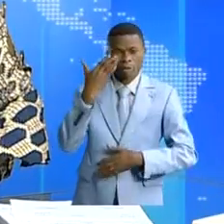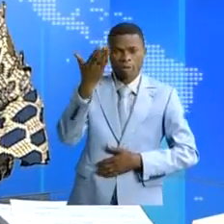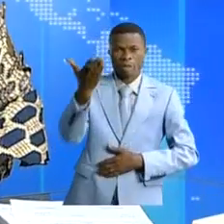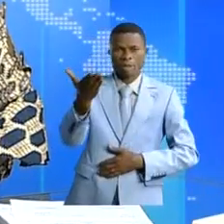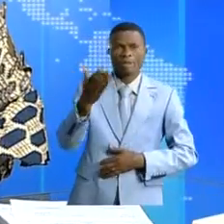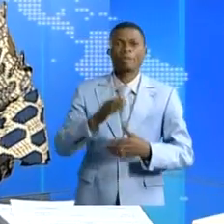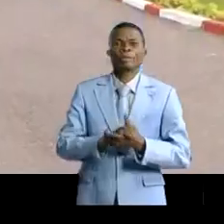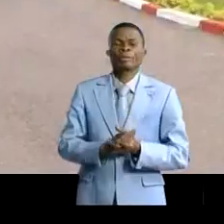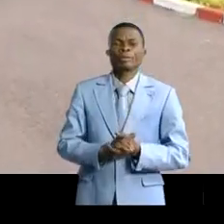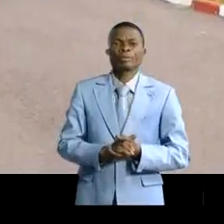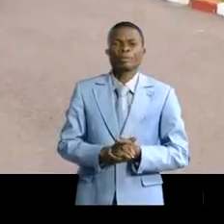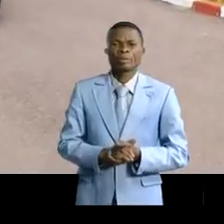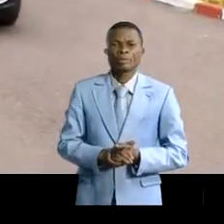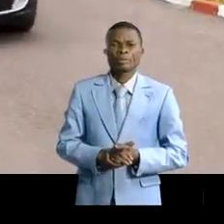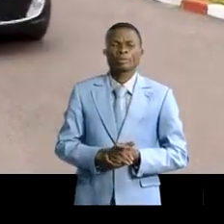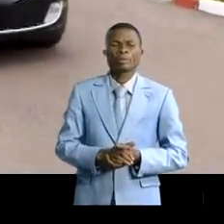Matondo.